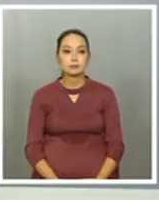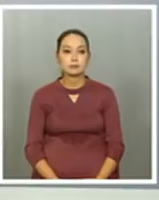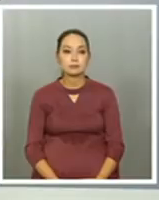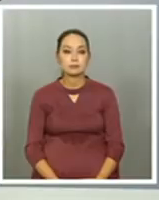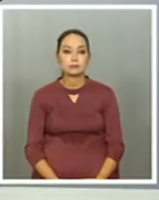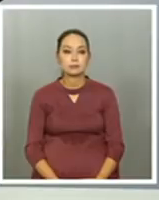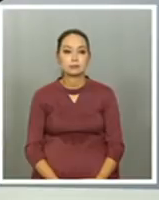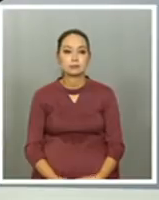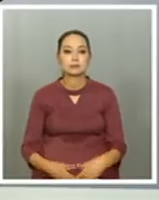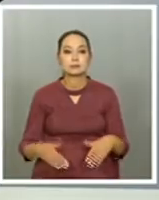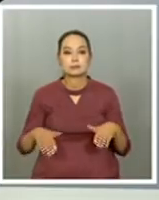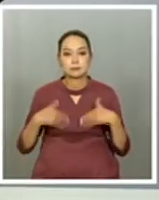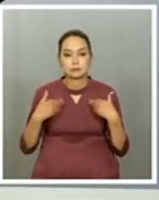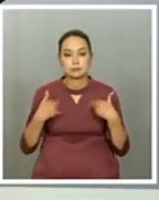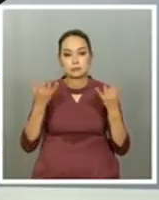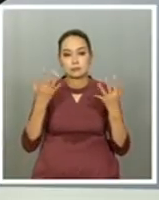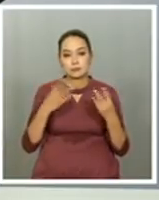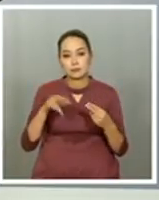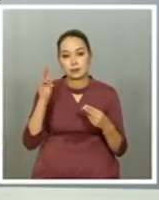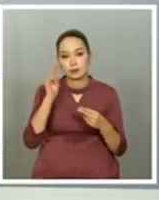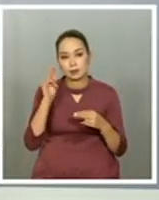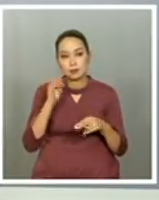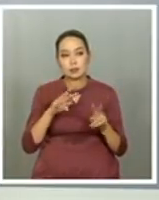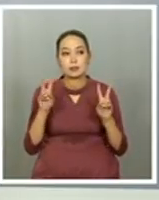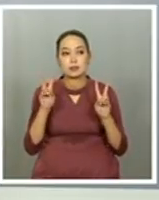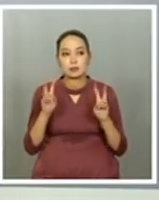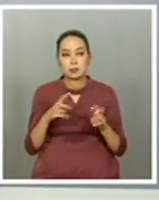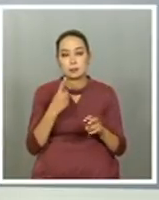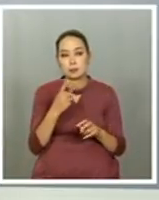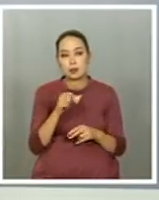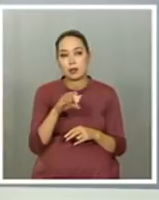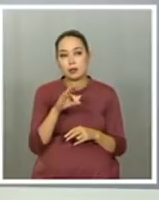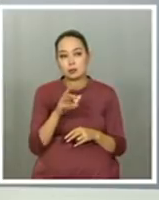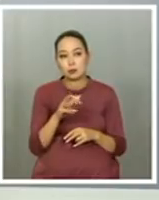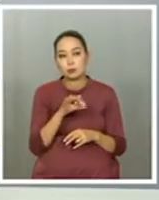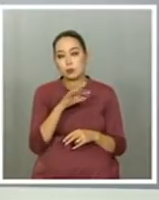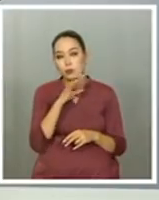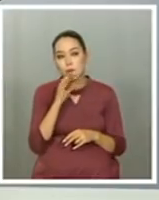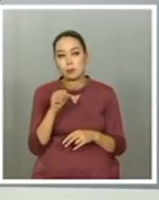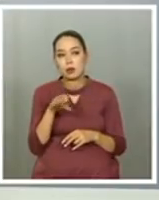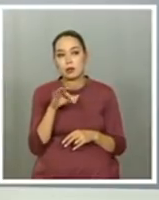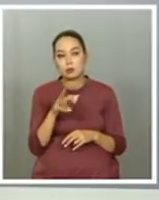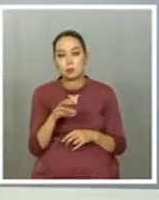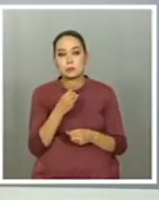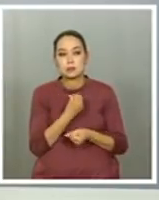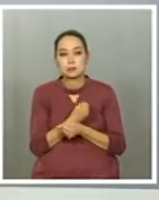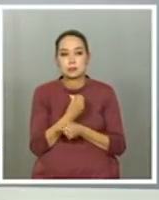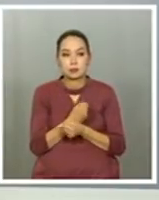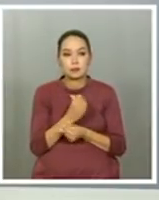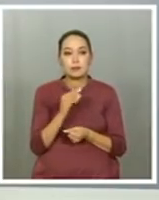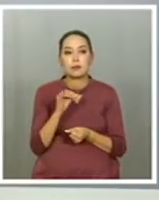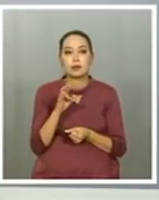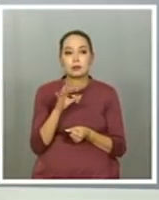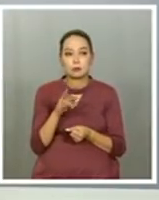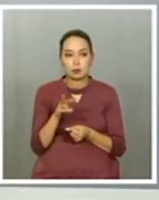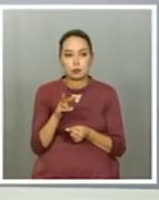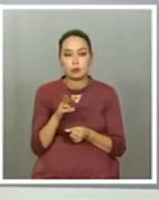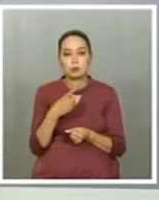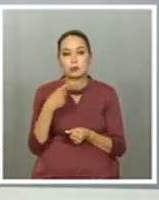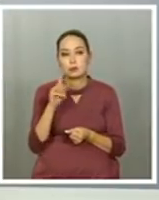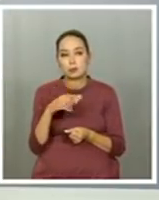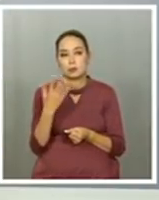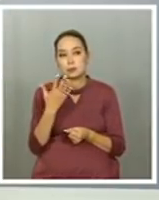Сәлеметсіздер ме? Бүгінгі сабағымыздың тақырыбы бір атымды және көп атымды спирттер, фенол, нөмірі